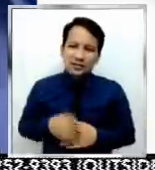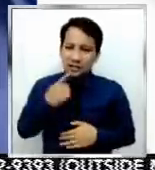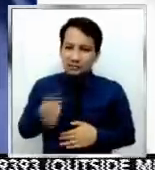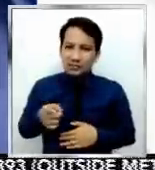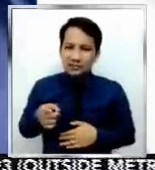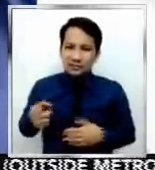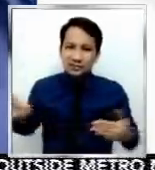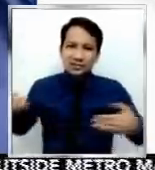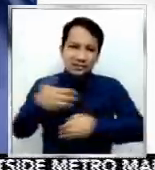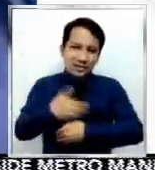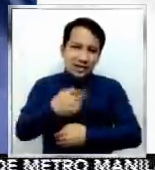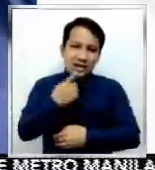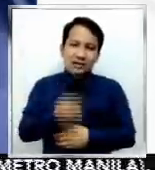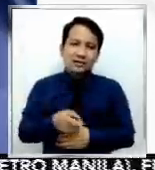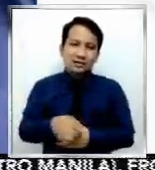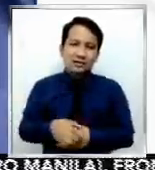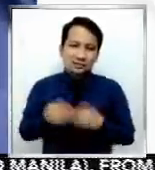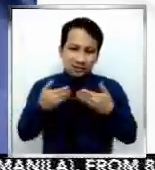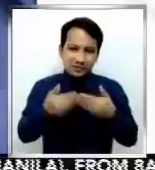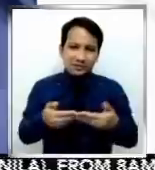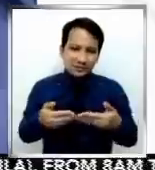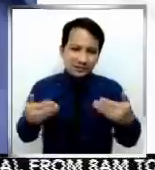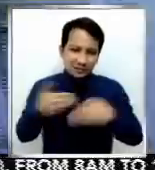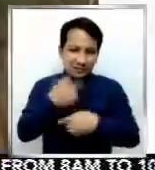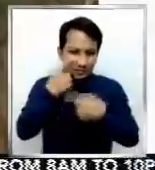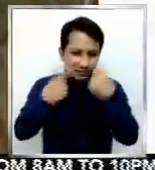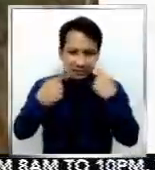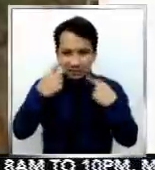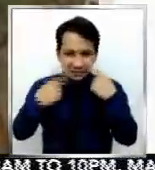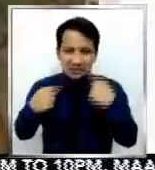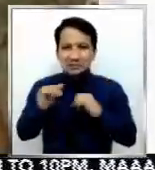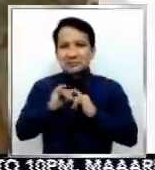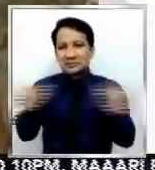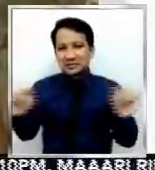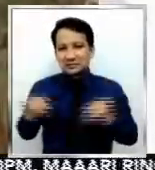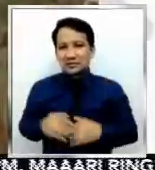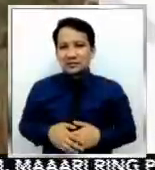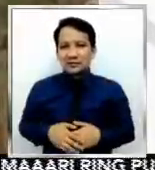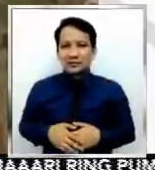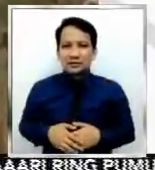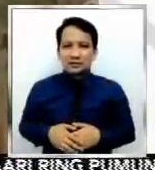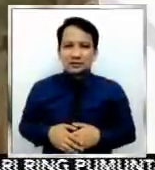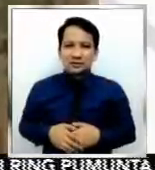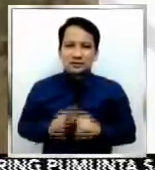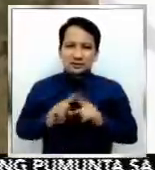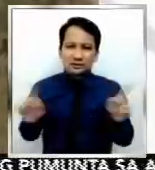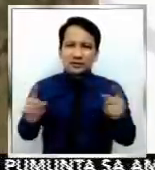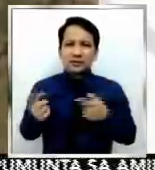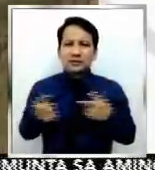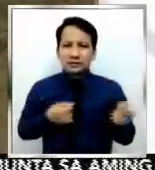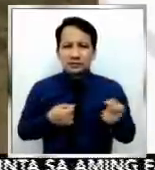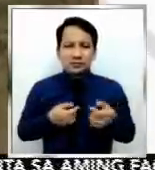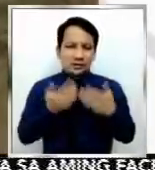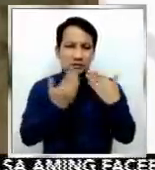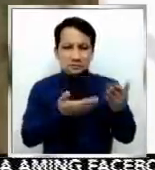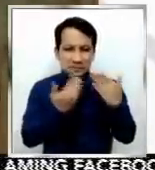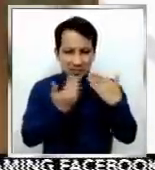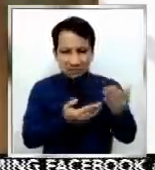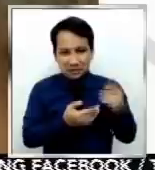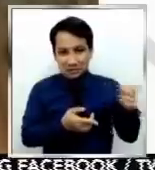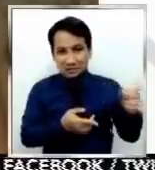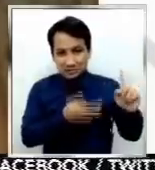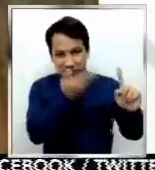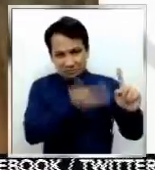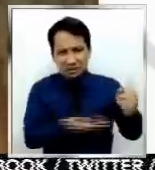yun, tuloy pa rin yung iyak niya, pati ako napaiyak. Ganun pa rin siguro uli ang gagawin ko at magpasalamat sa kanya. Pag-ulit-ulitin